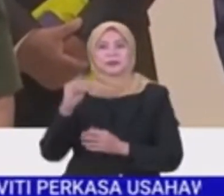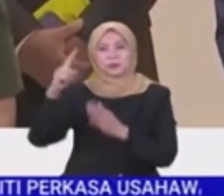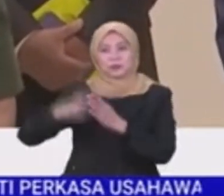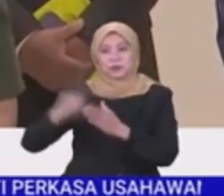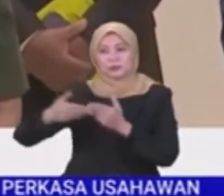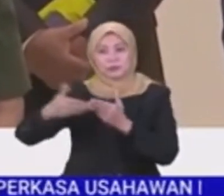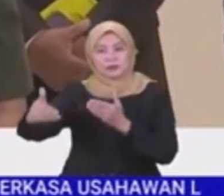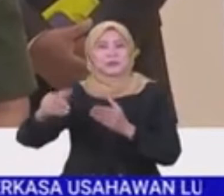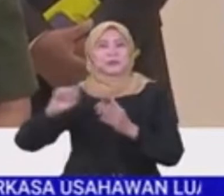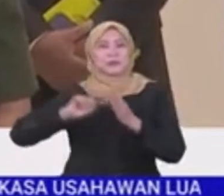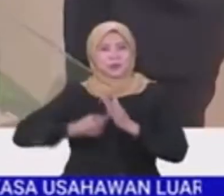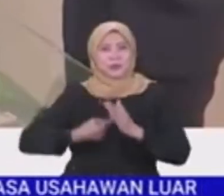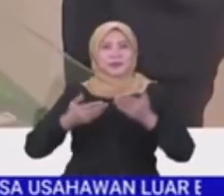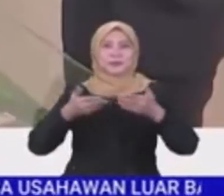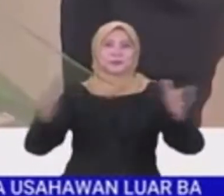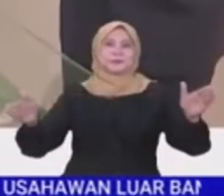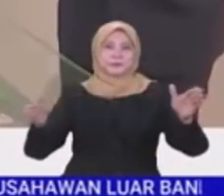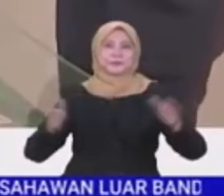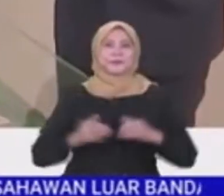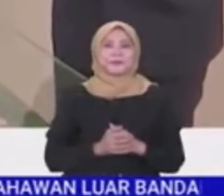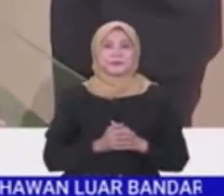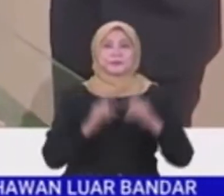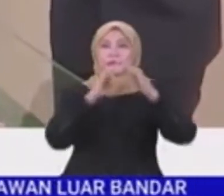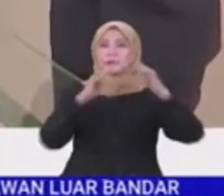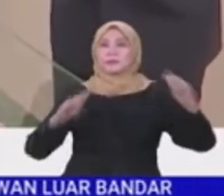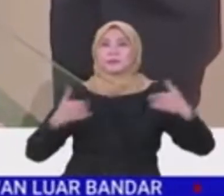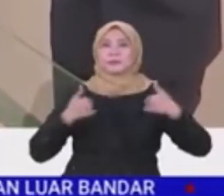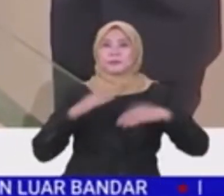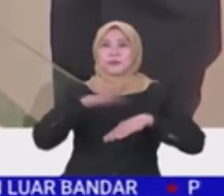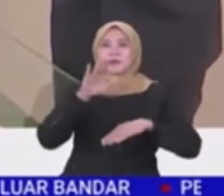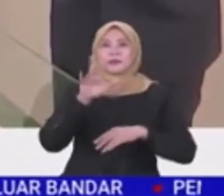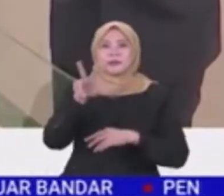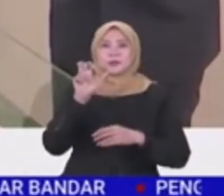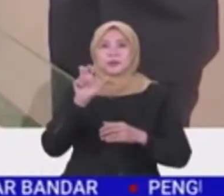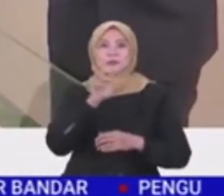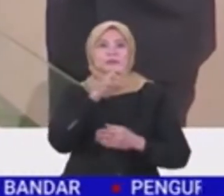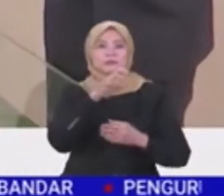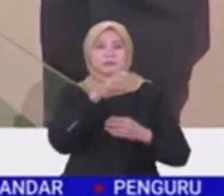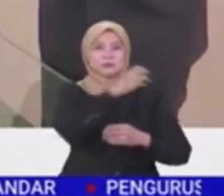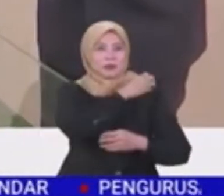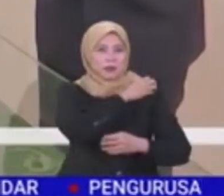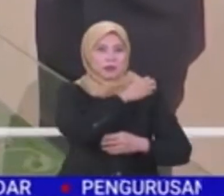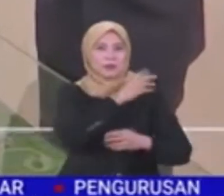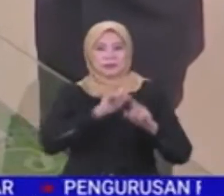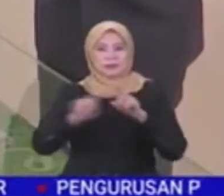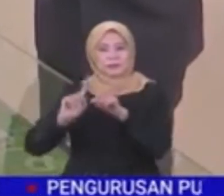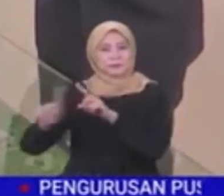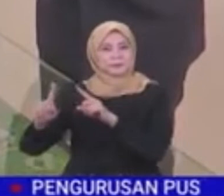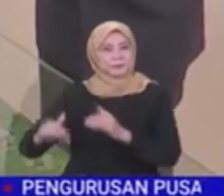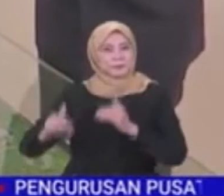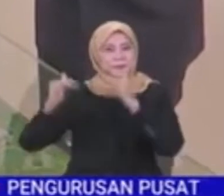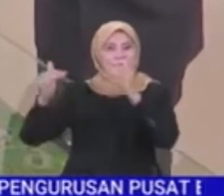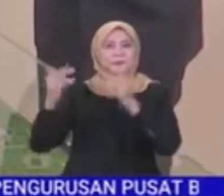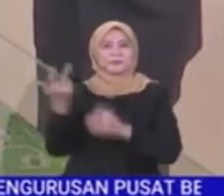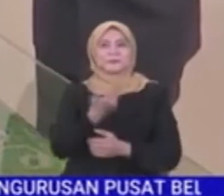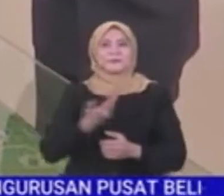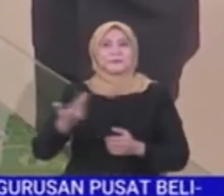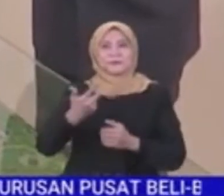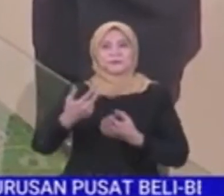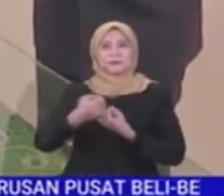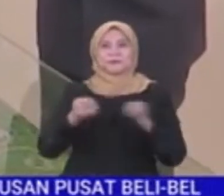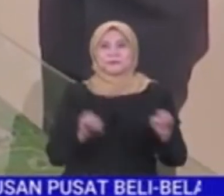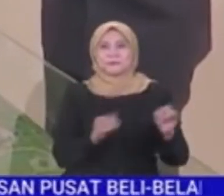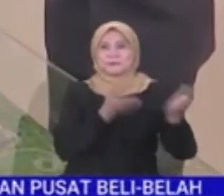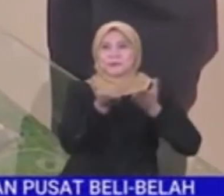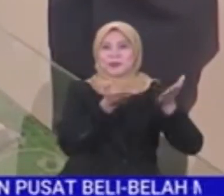Selepas itu mula beroperasi kem menempatkan lebih 300 pegawai dan anggota pelbagai peringkat dari ketiga-tiga cabang